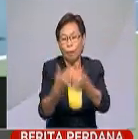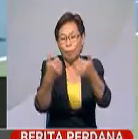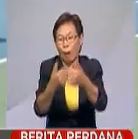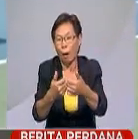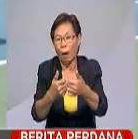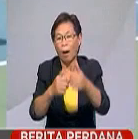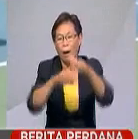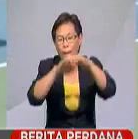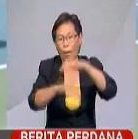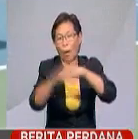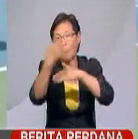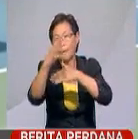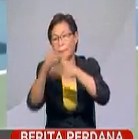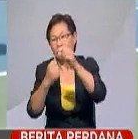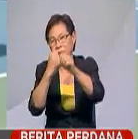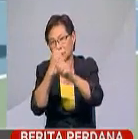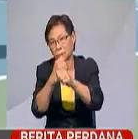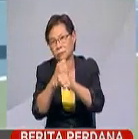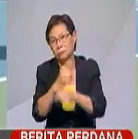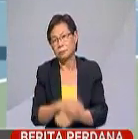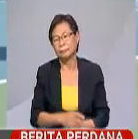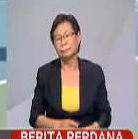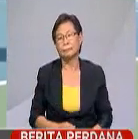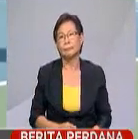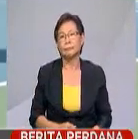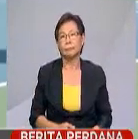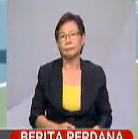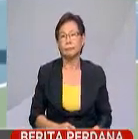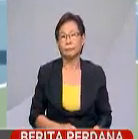peringkat umur bawah 14 tahun.